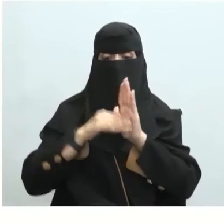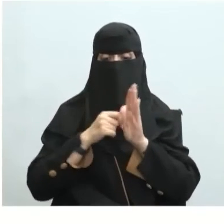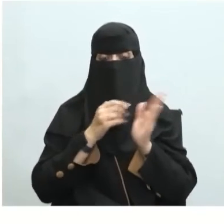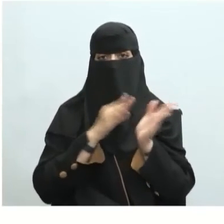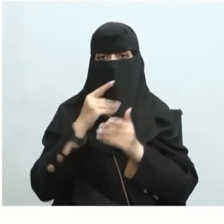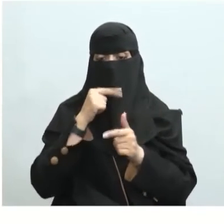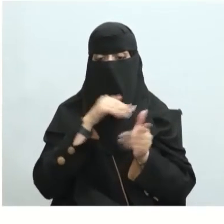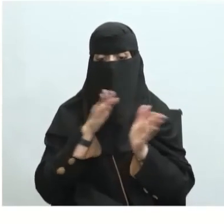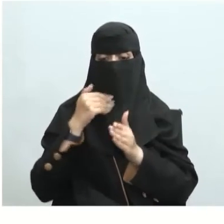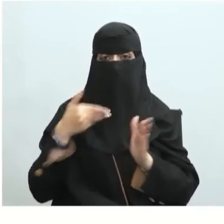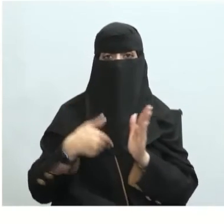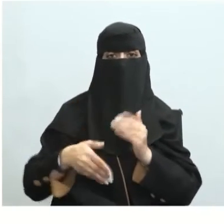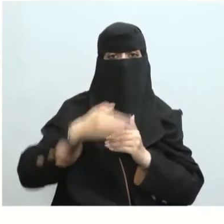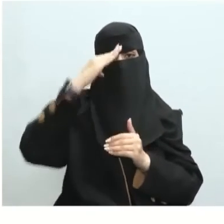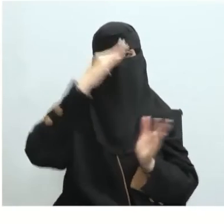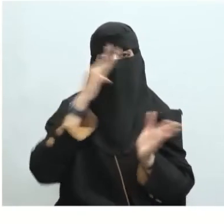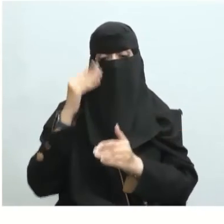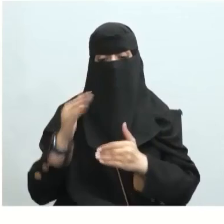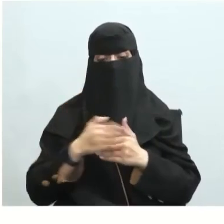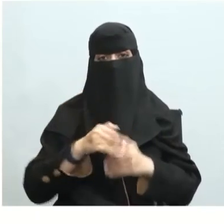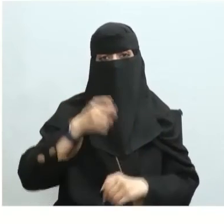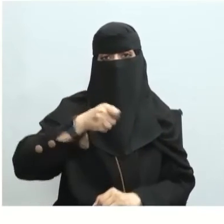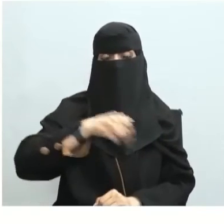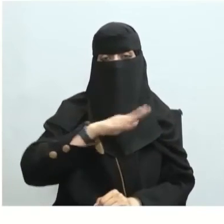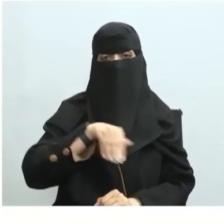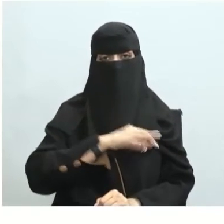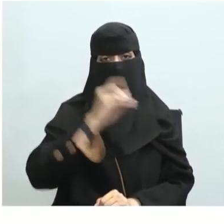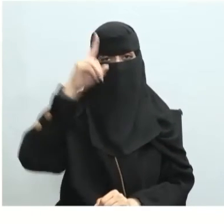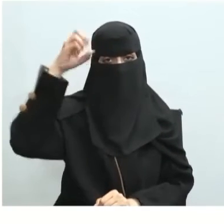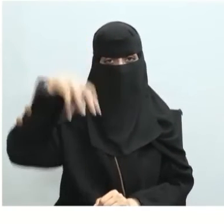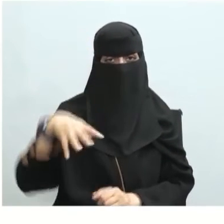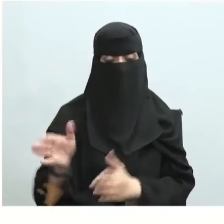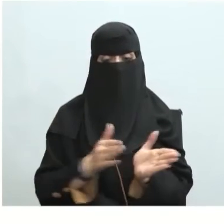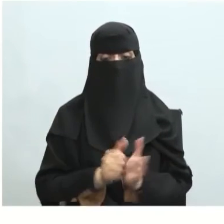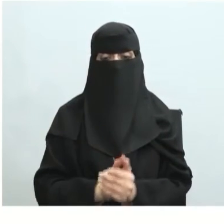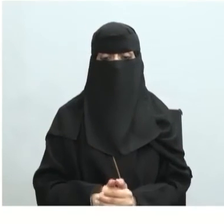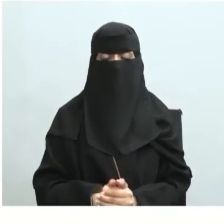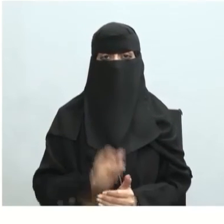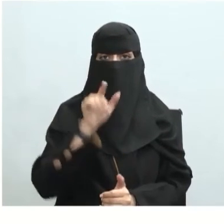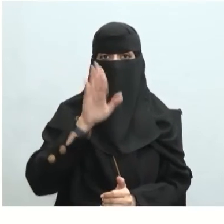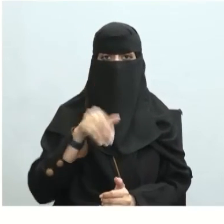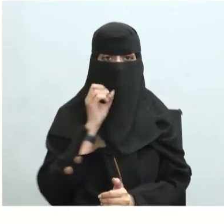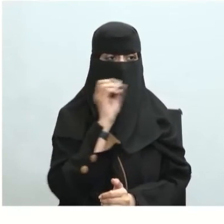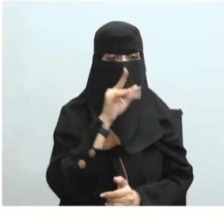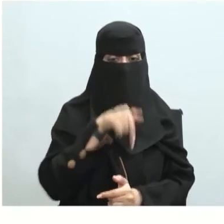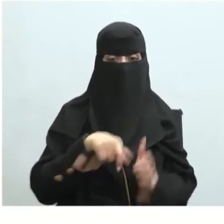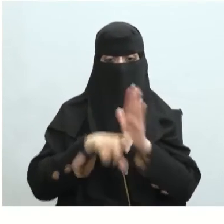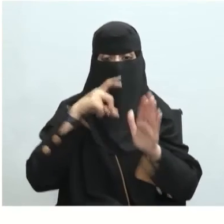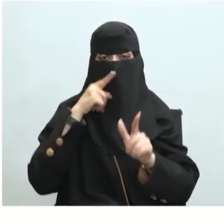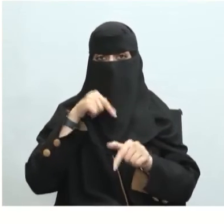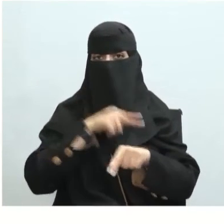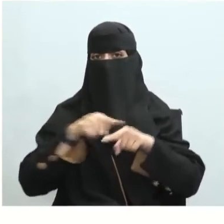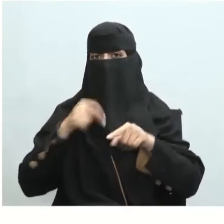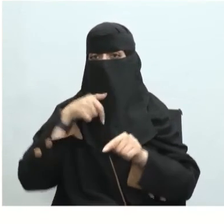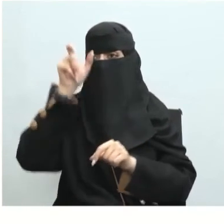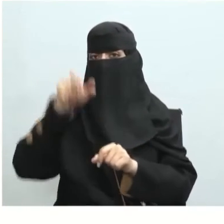ثم بعد ذلك تختم التقرير والسلام عليكم ورحمه ورحمه الله وبركاته هنا وجه خطابا الى احد اولياء الامور الطلاب